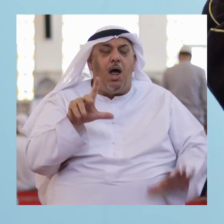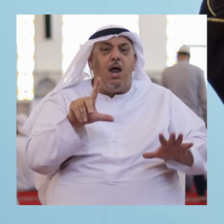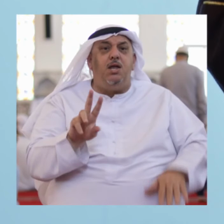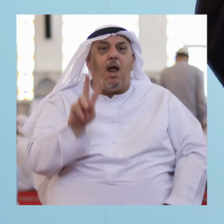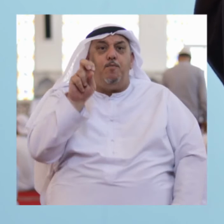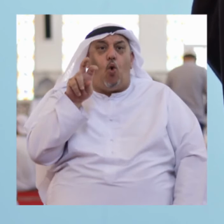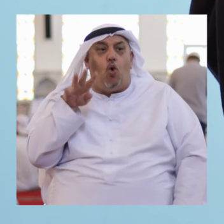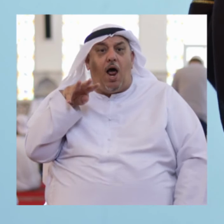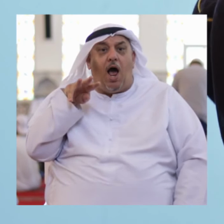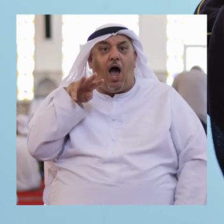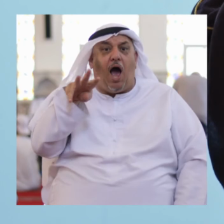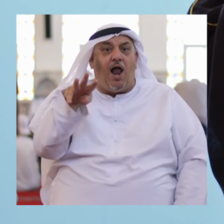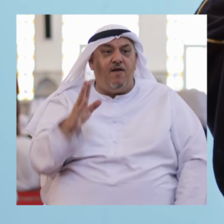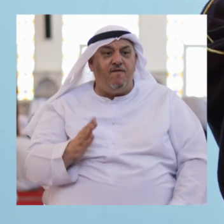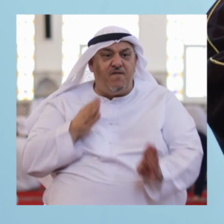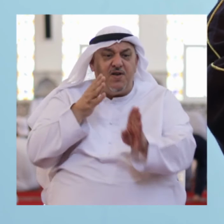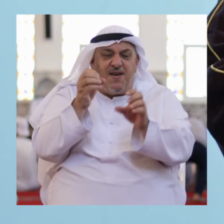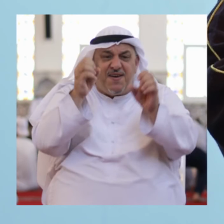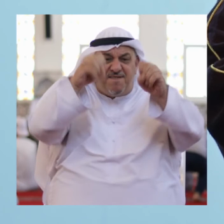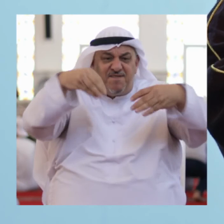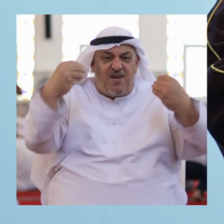حتى يمسي